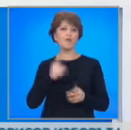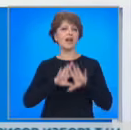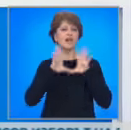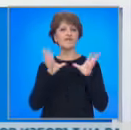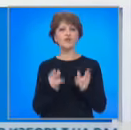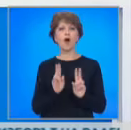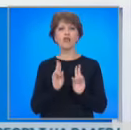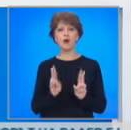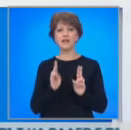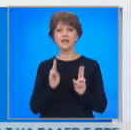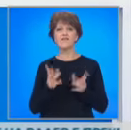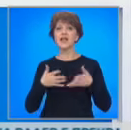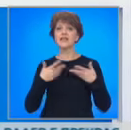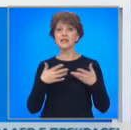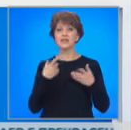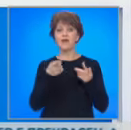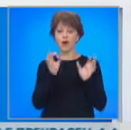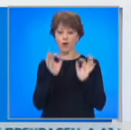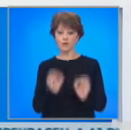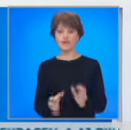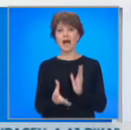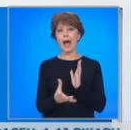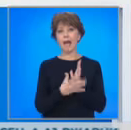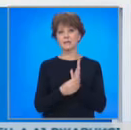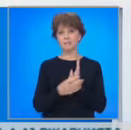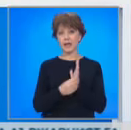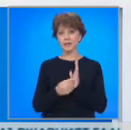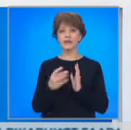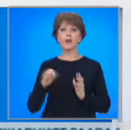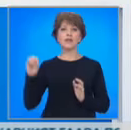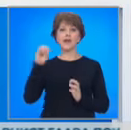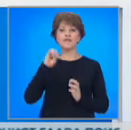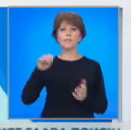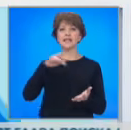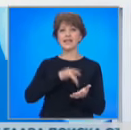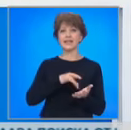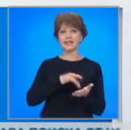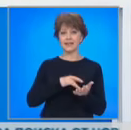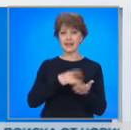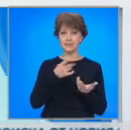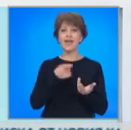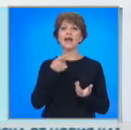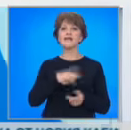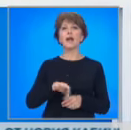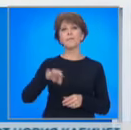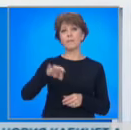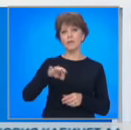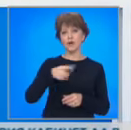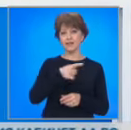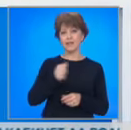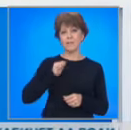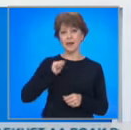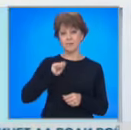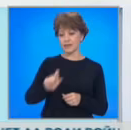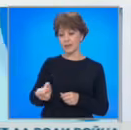изисквания. Това установиха на място експертите от Европейския център за транспортни политики. Въпреки това, те препоръчват предпазните